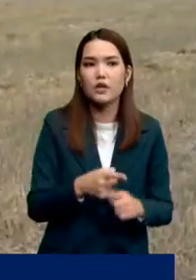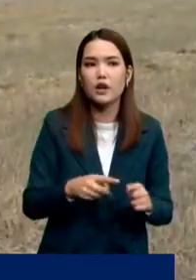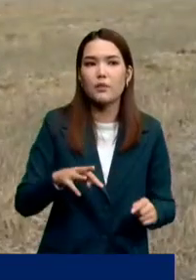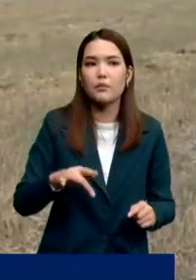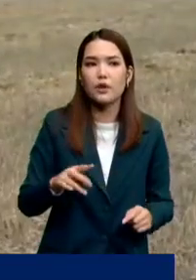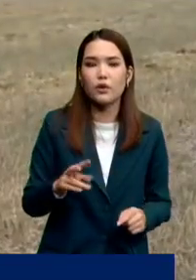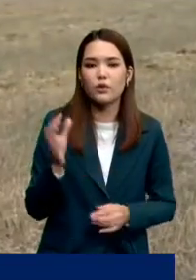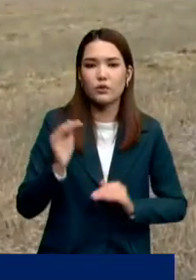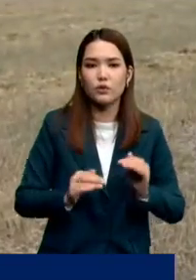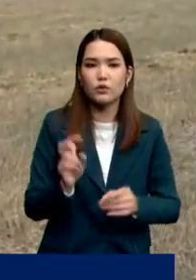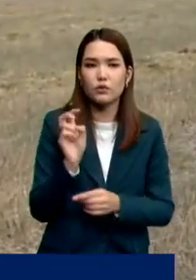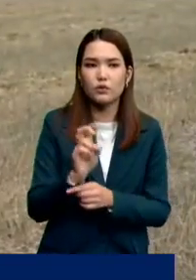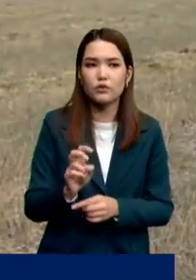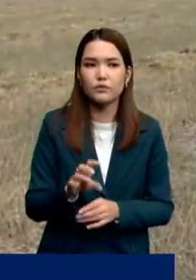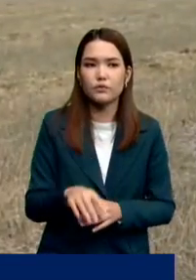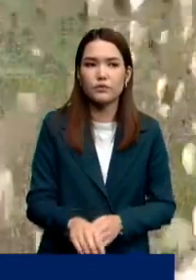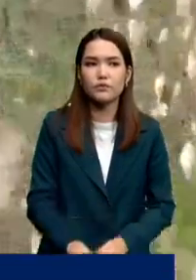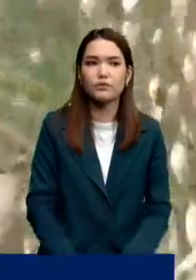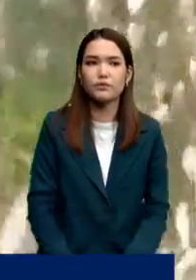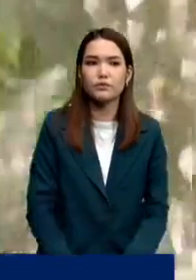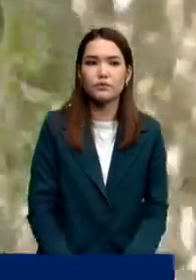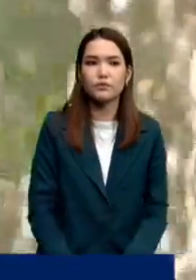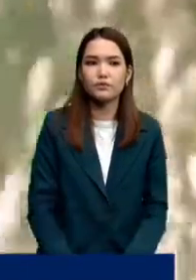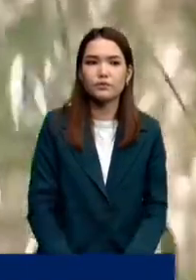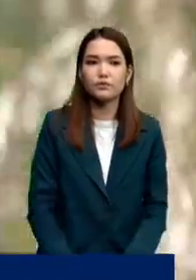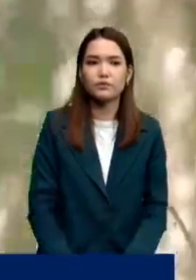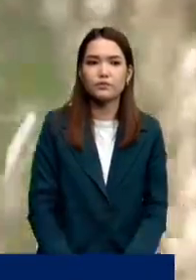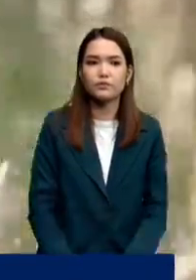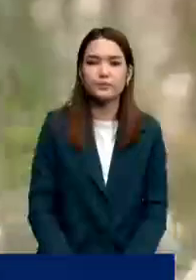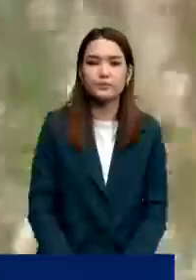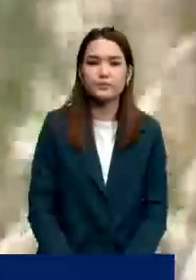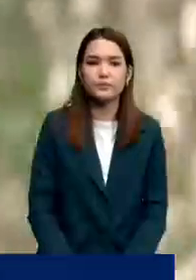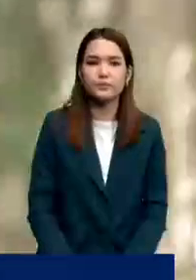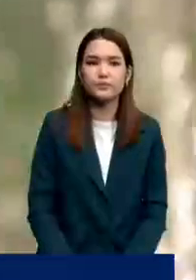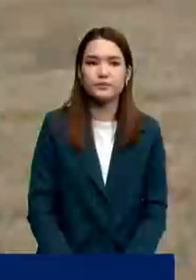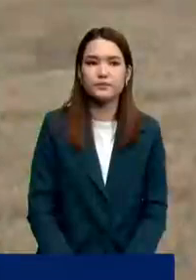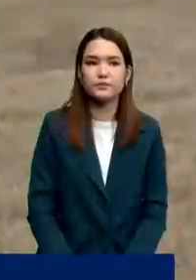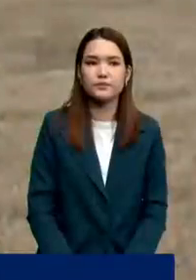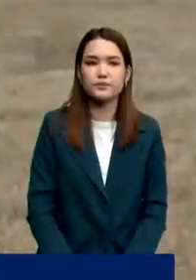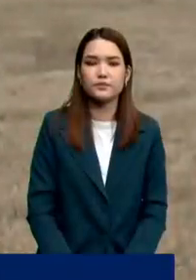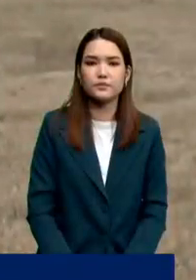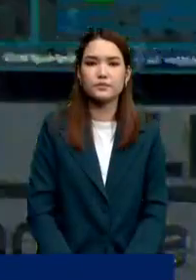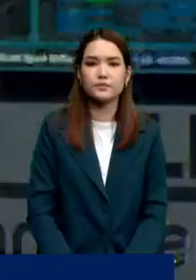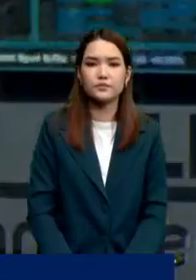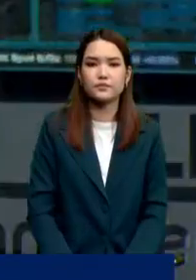долларға жуық қаржы құйылған. Динара Жоламан қызы, Шалқар Айдын, Атамекен Бизнес.